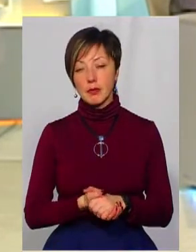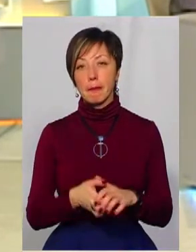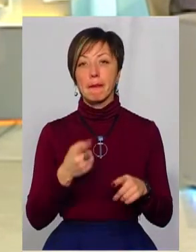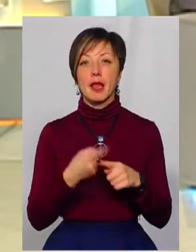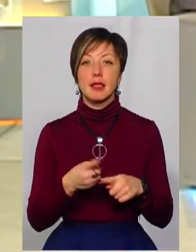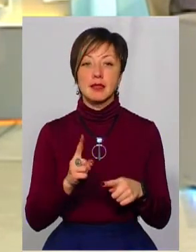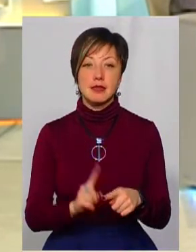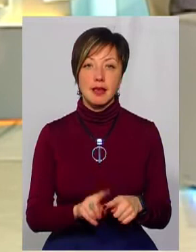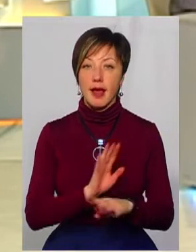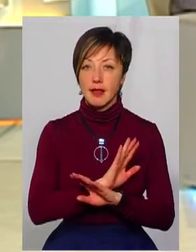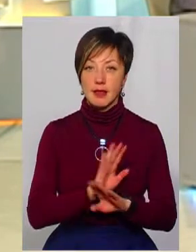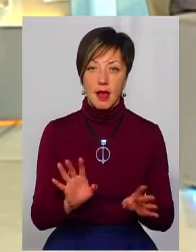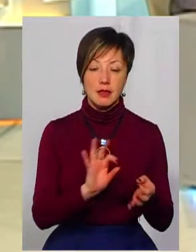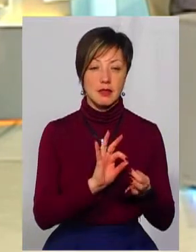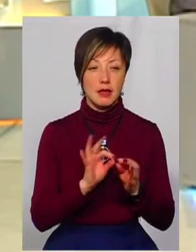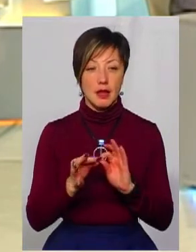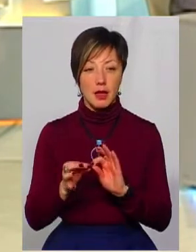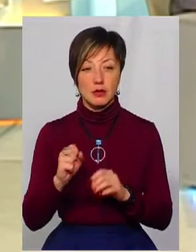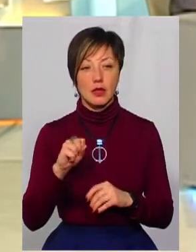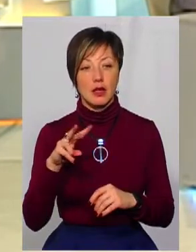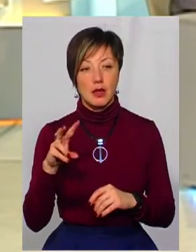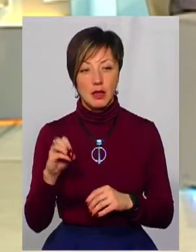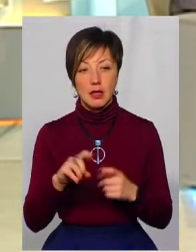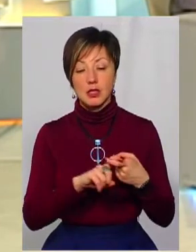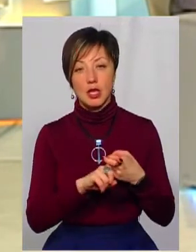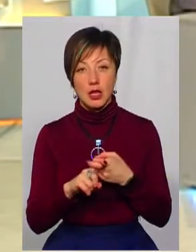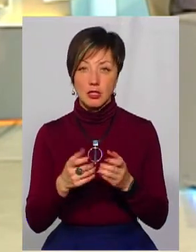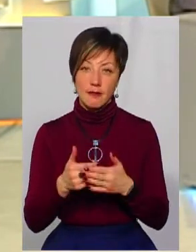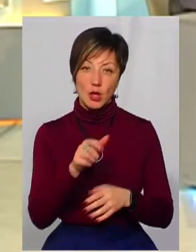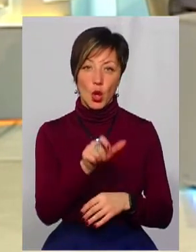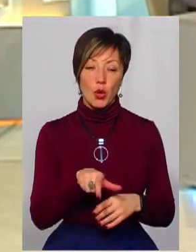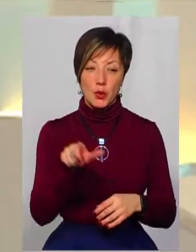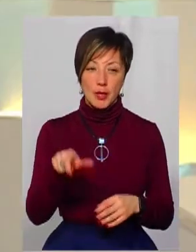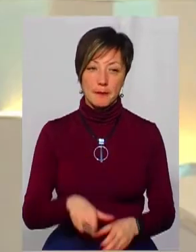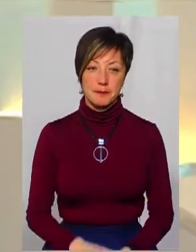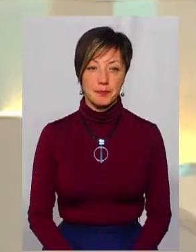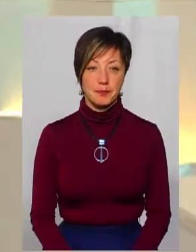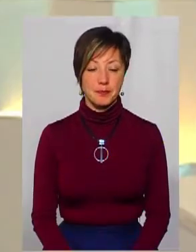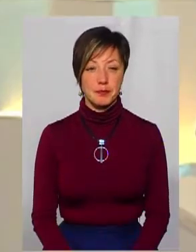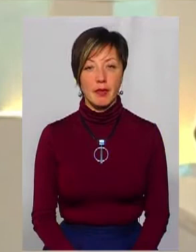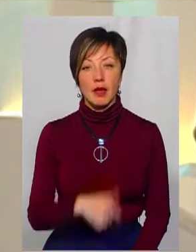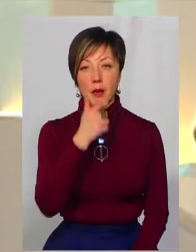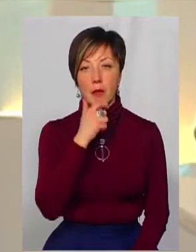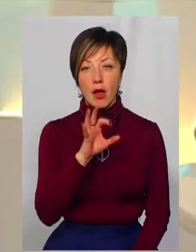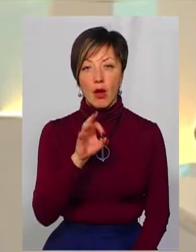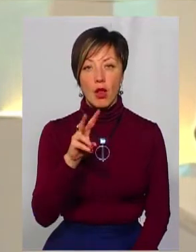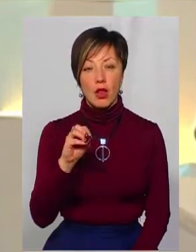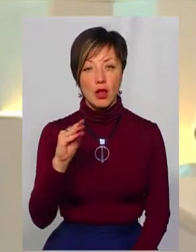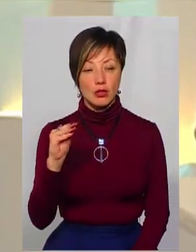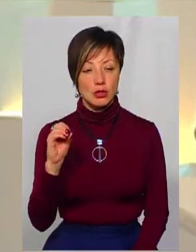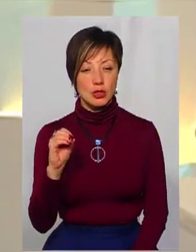Це, в принципі, не складно, але залежить від людей. Пане Олеже, скажіть,